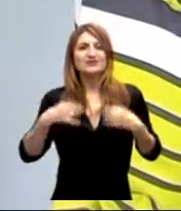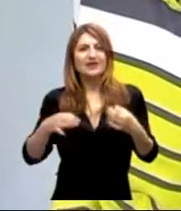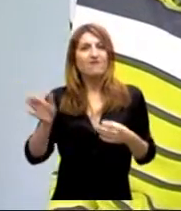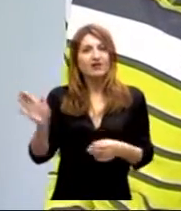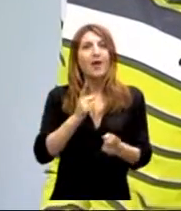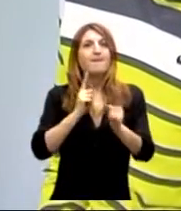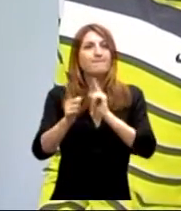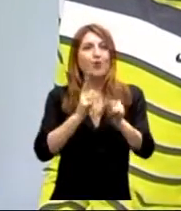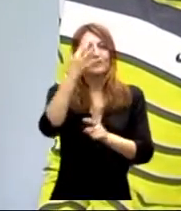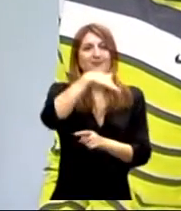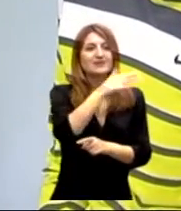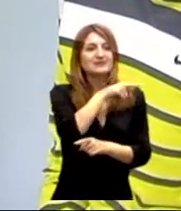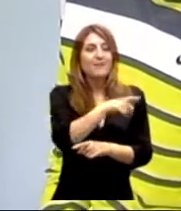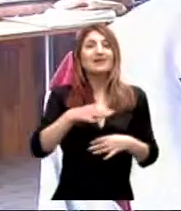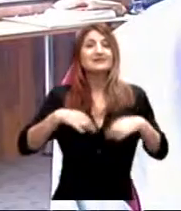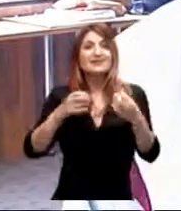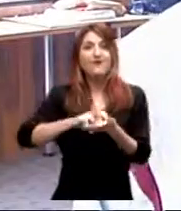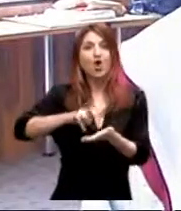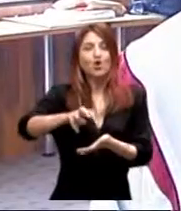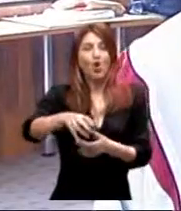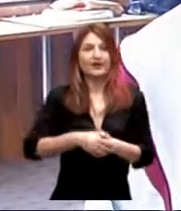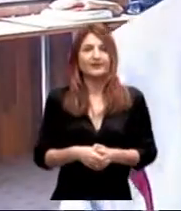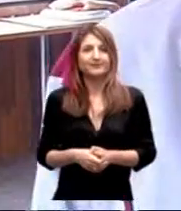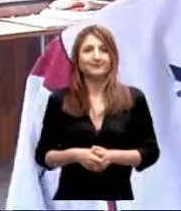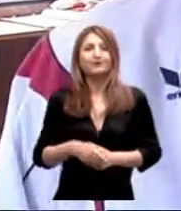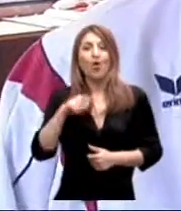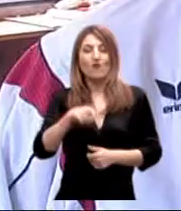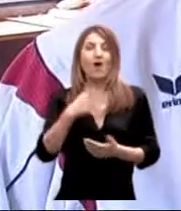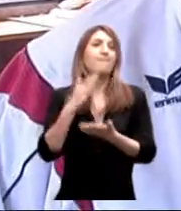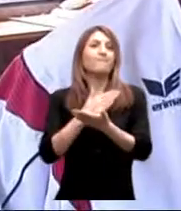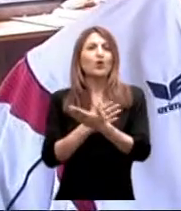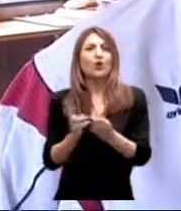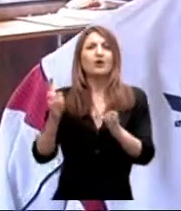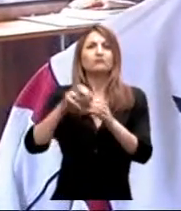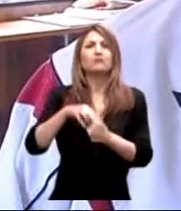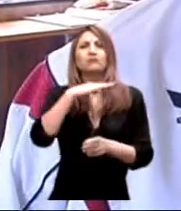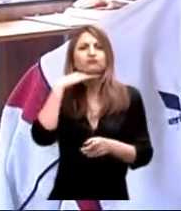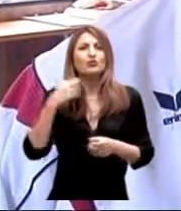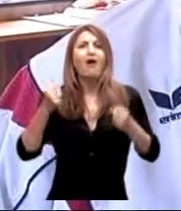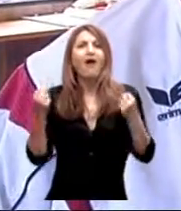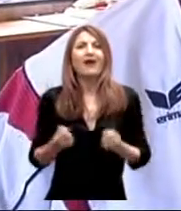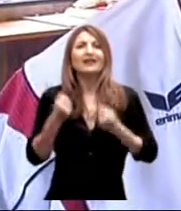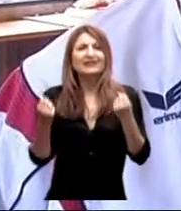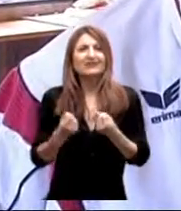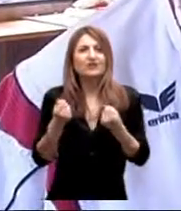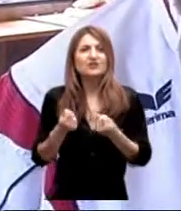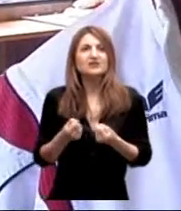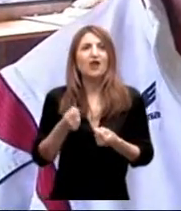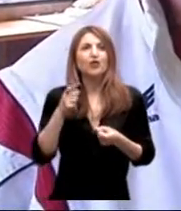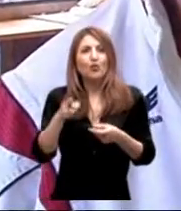Pokrenite se na Sljemenu u ritmu zdravih koraka. Program obuhvaća puno aktivnosti